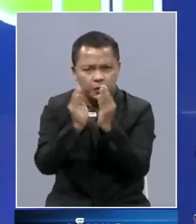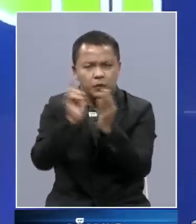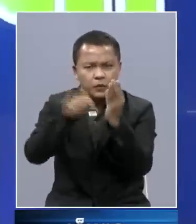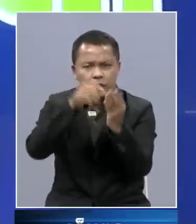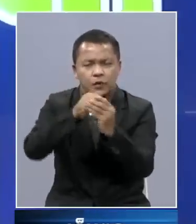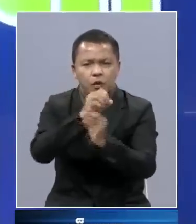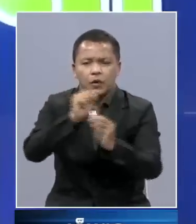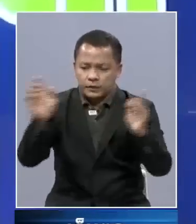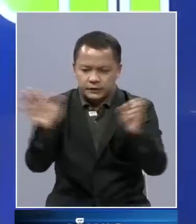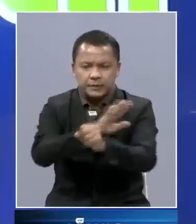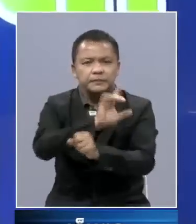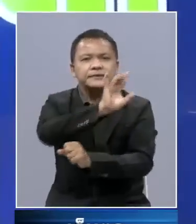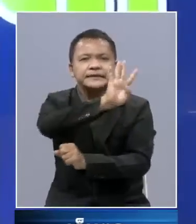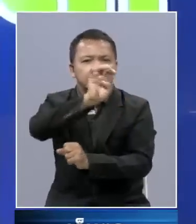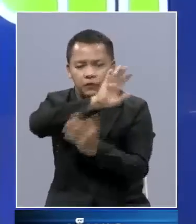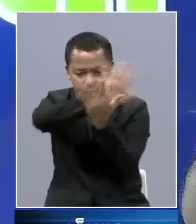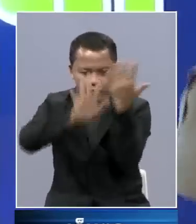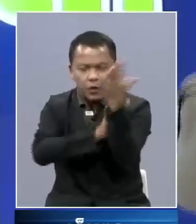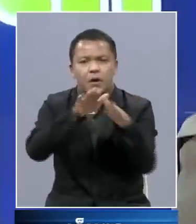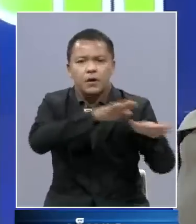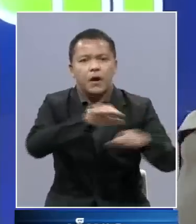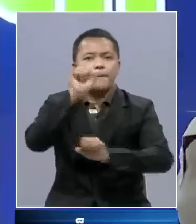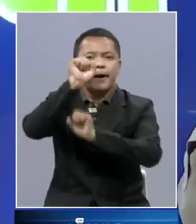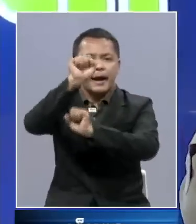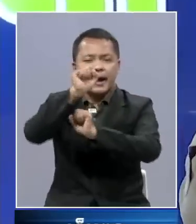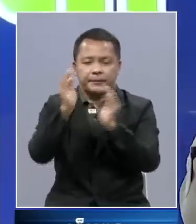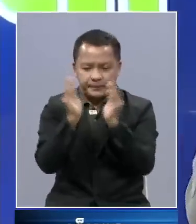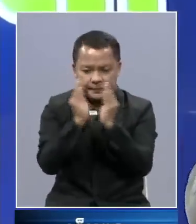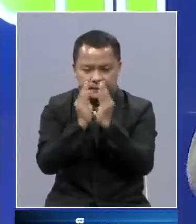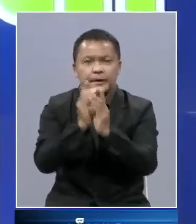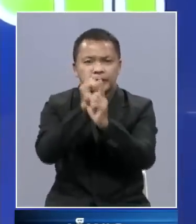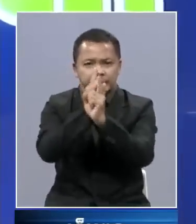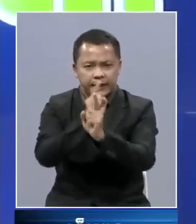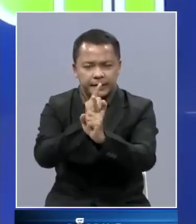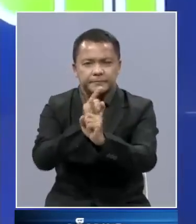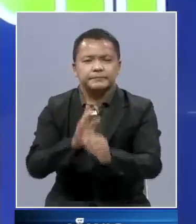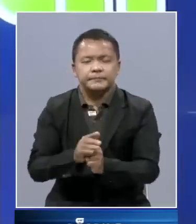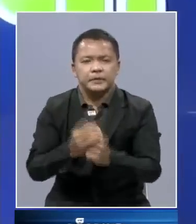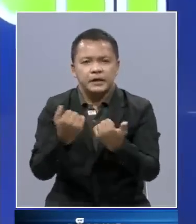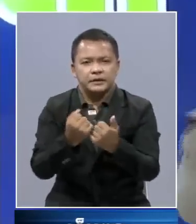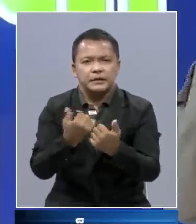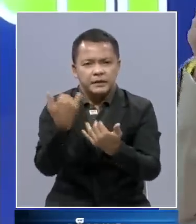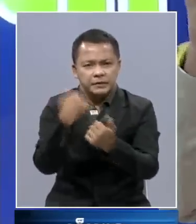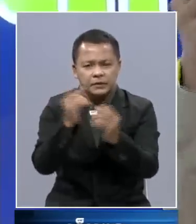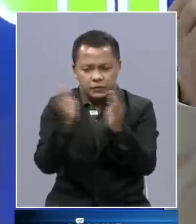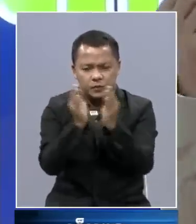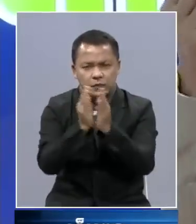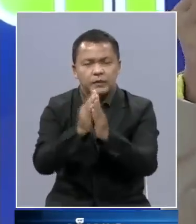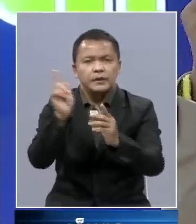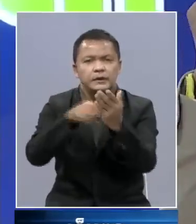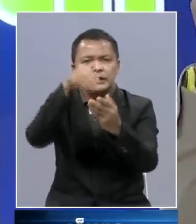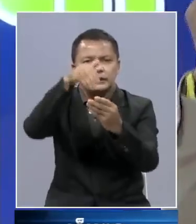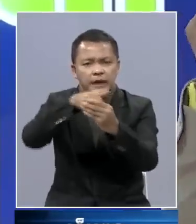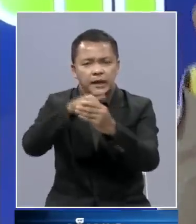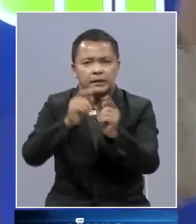นส.ส.ครบแล้วทั้ง400เขตเตรียมจะประกาศผลการนับคะแนนอย่างเป็นทางการแล้วก็พบว่าในจำนวนผู้มีสิทธิ์เลือกตั้งเ